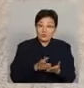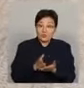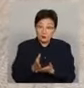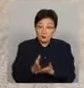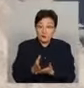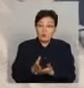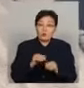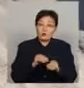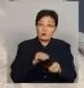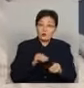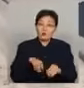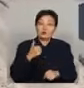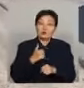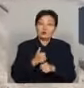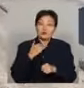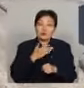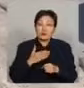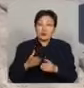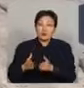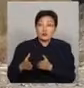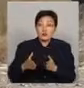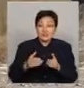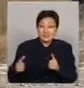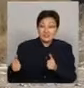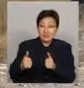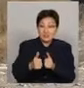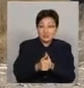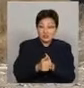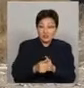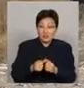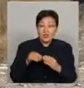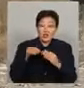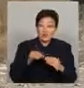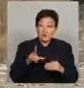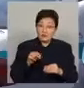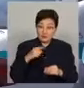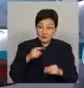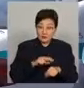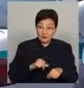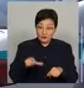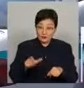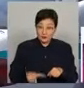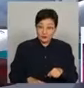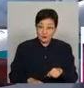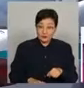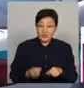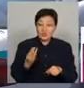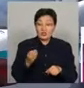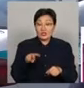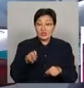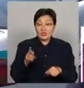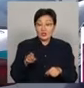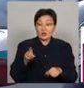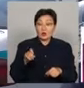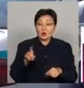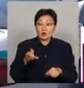бағытта кептеліс, оның басым көбі жол жиегінен келіп қосылған көліктердің есебінен дейді қызметкерлер. Шелек-Қарбас тас жолының бойында